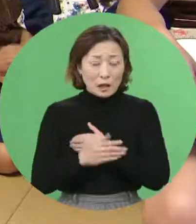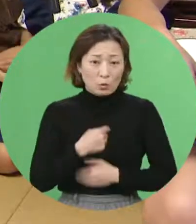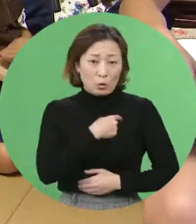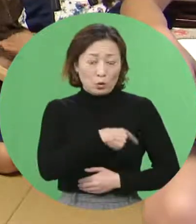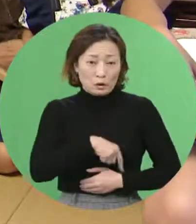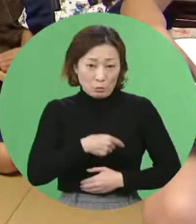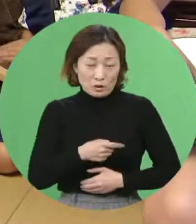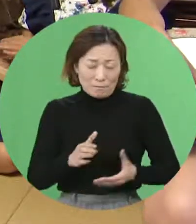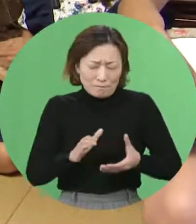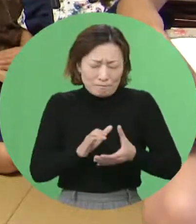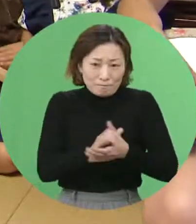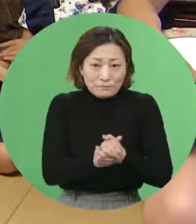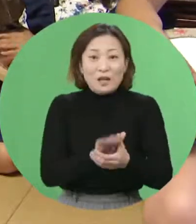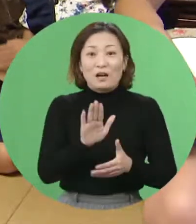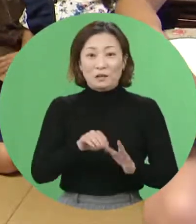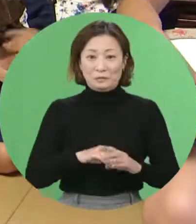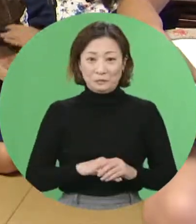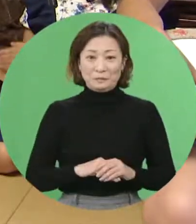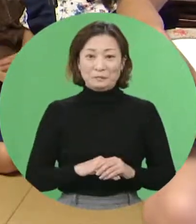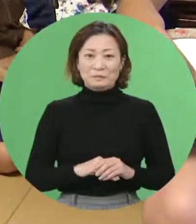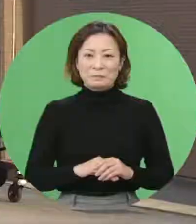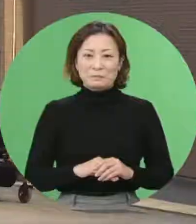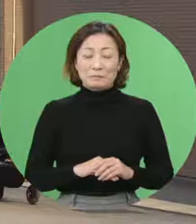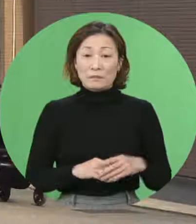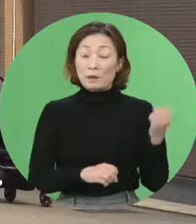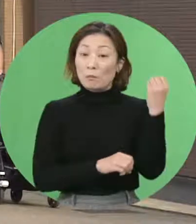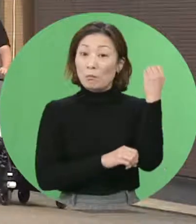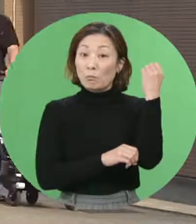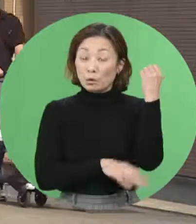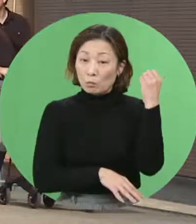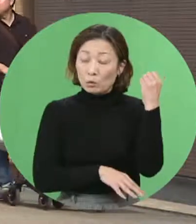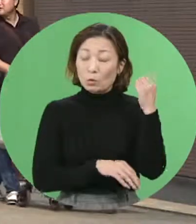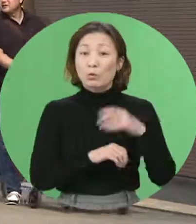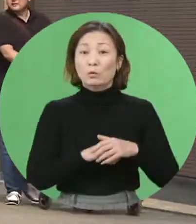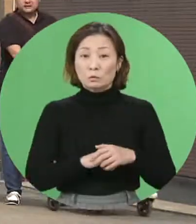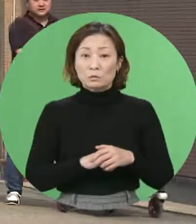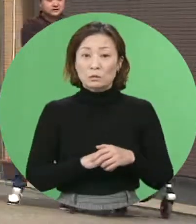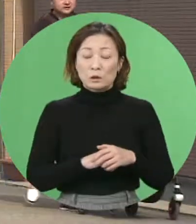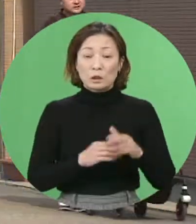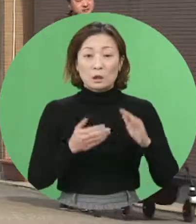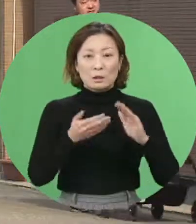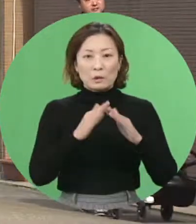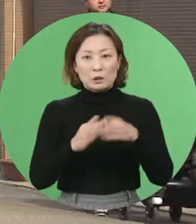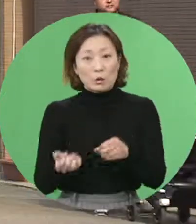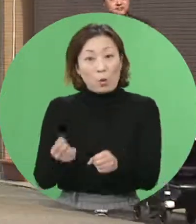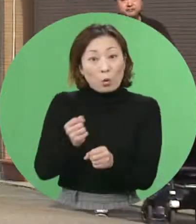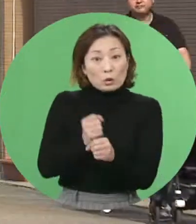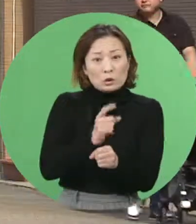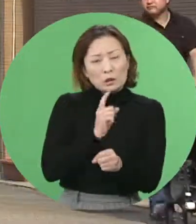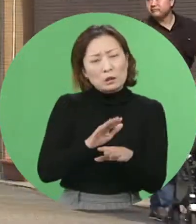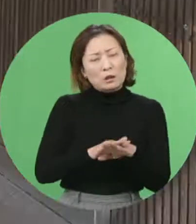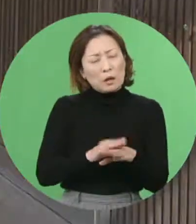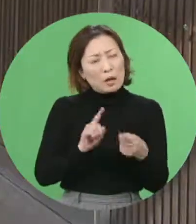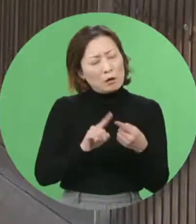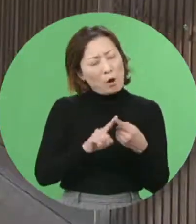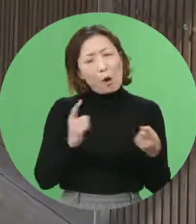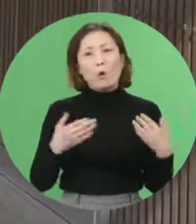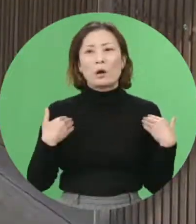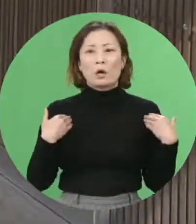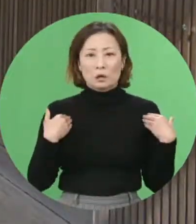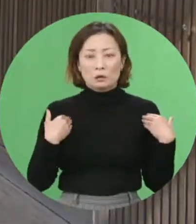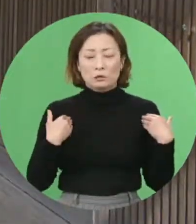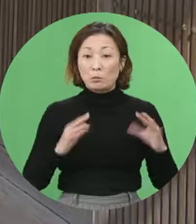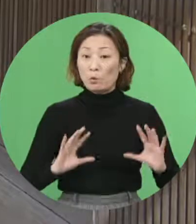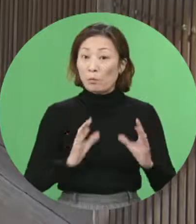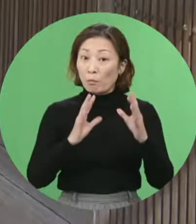というか、協力的なところですね。もともとやっぱ町おこしという言い方が合うか分かりませんけれども、やっぱりに